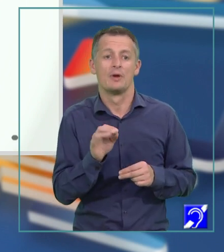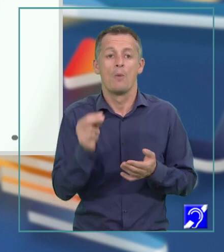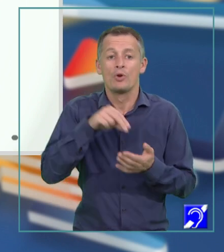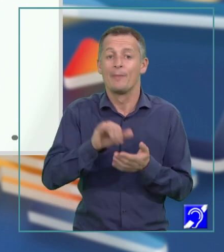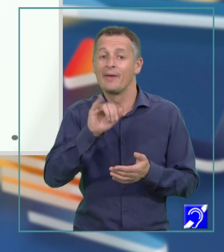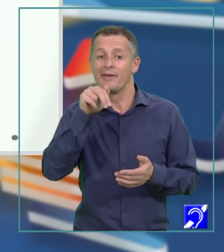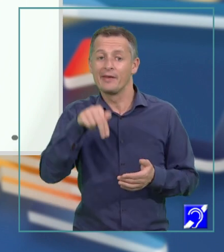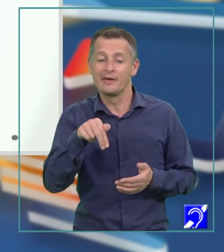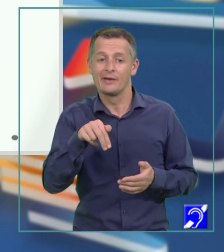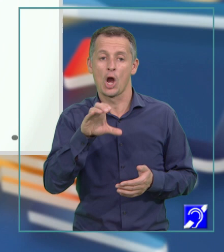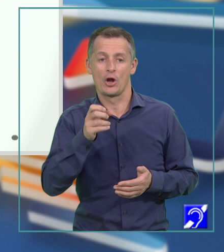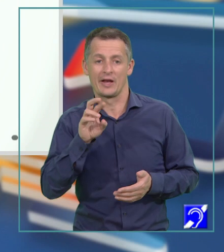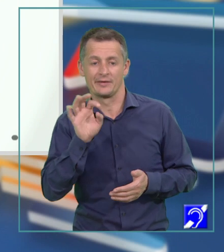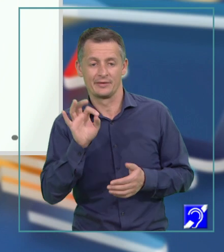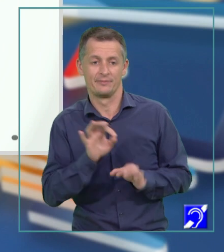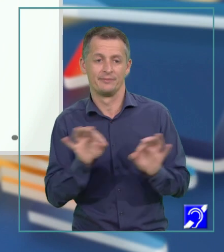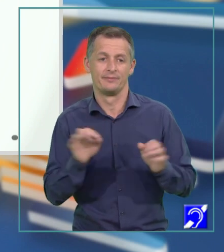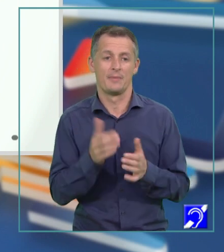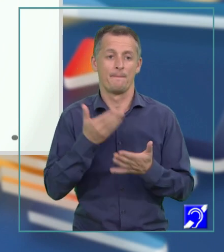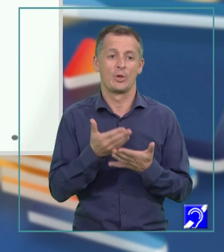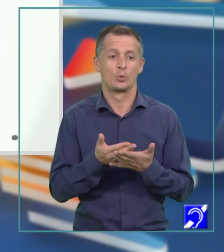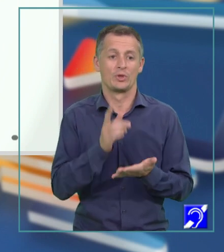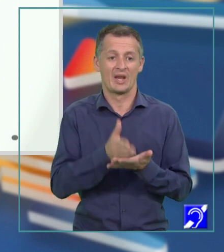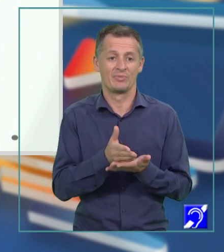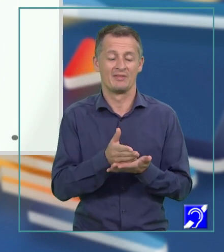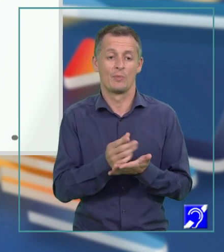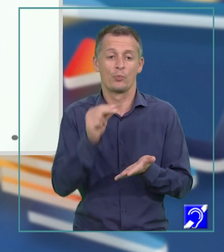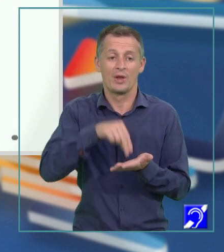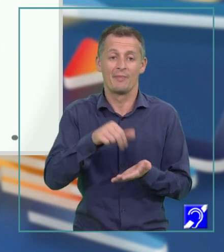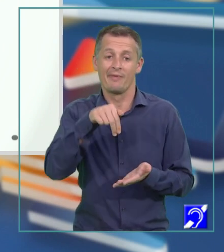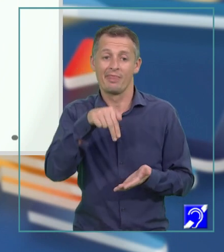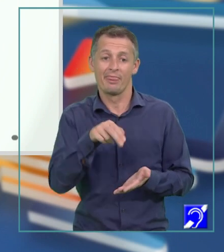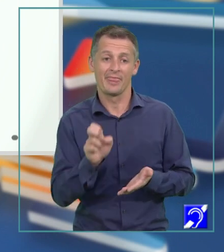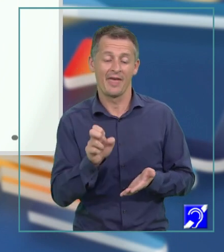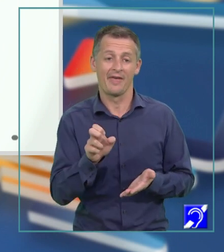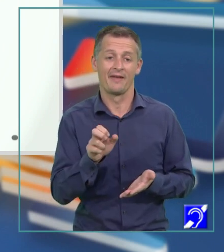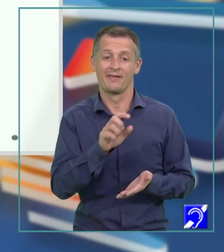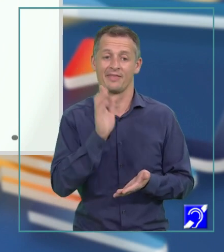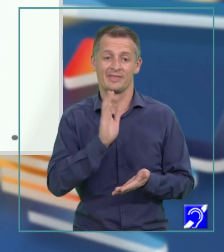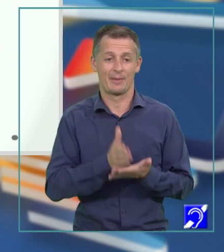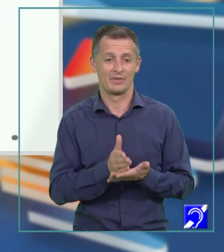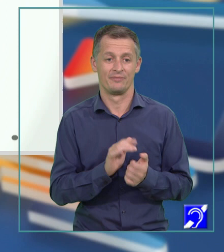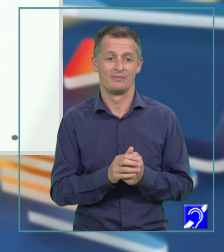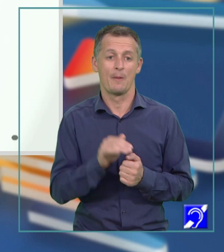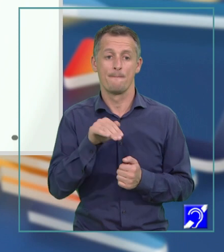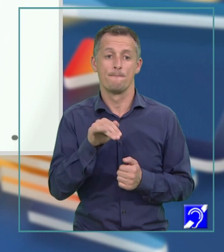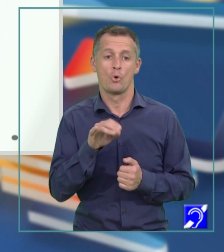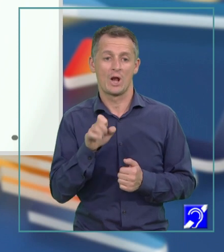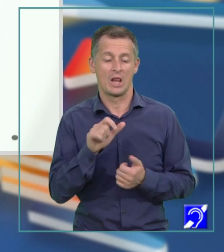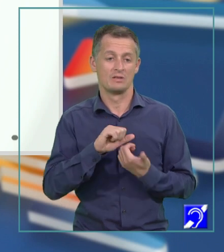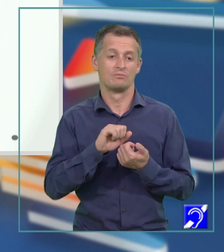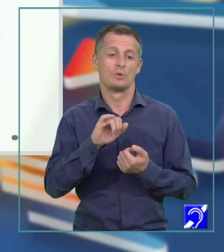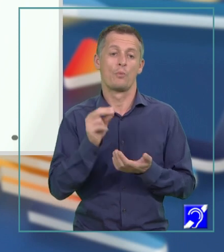prefixului in. Pentru drept, nedrept, iată, prefixul ne. Moral, imoral,